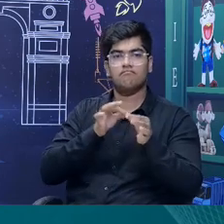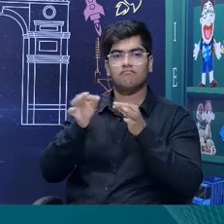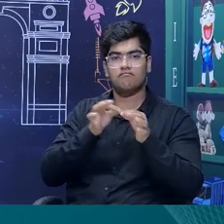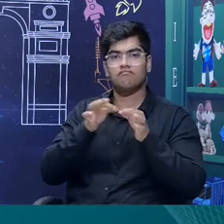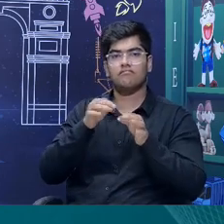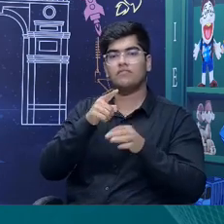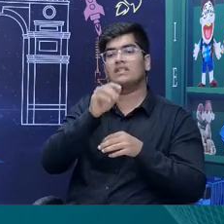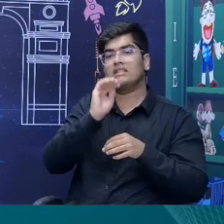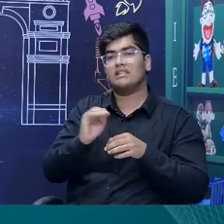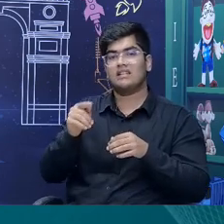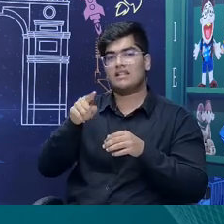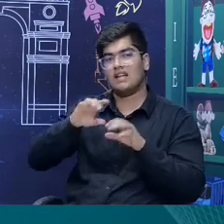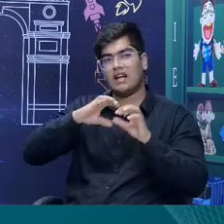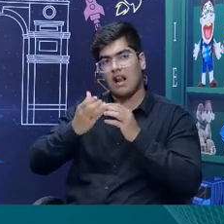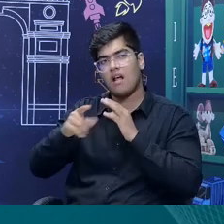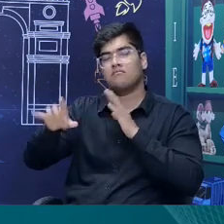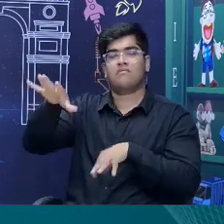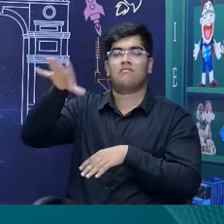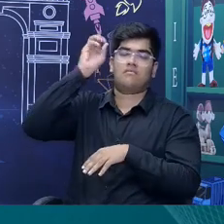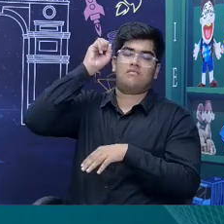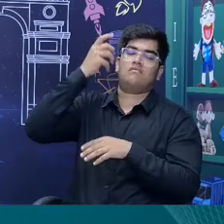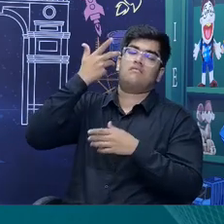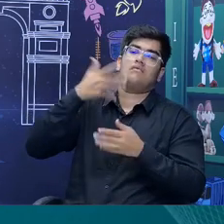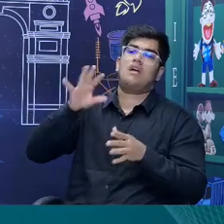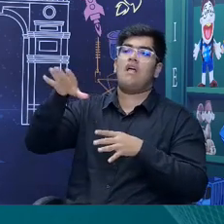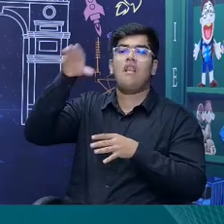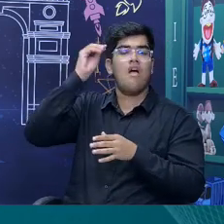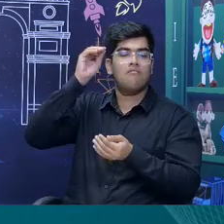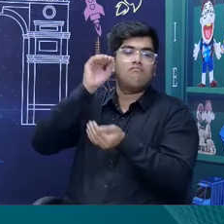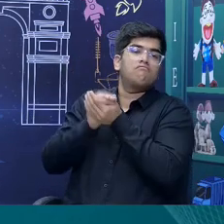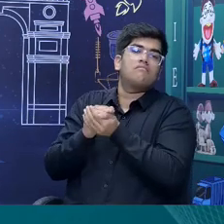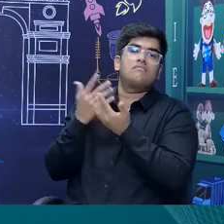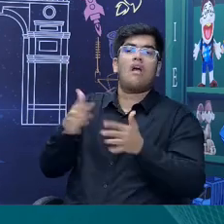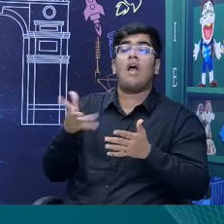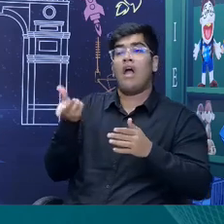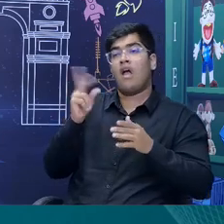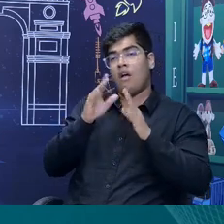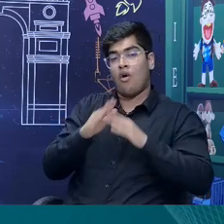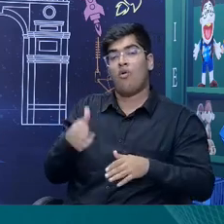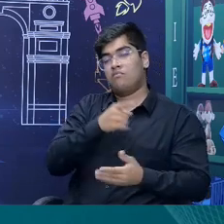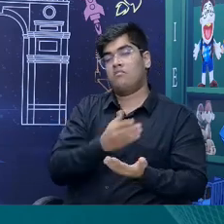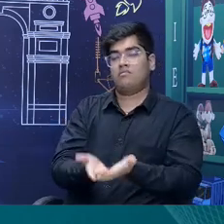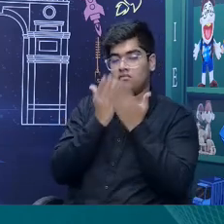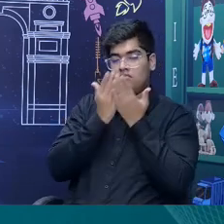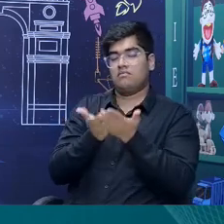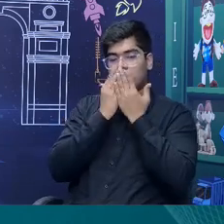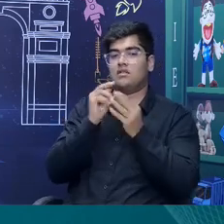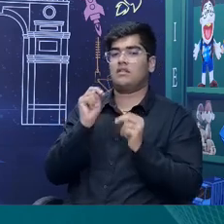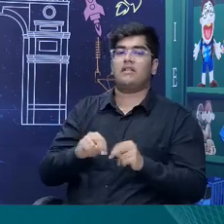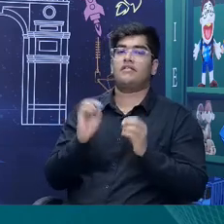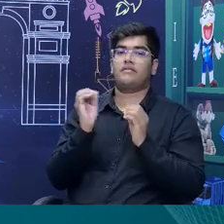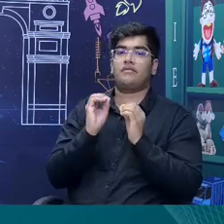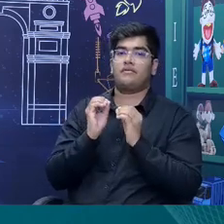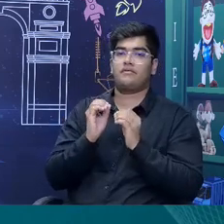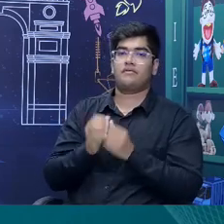बच्चा क्लास रूम में ही लर्न करके चला जाएगा ही देशन हैव तू टेक एन बैगेज राइट